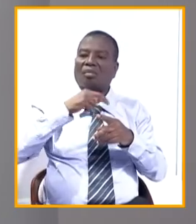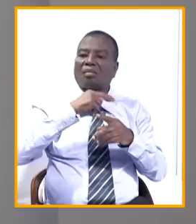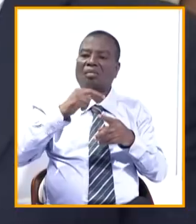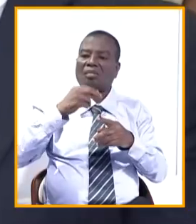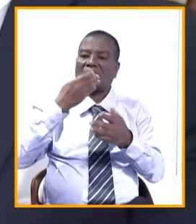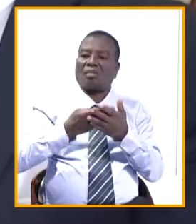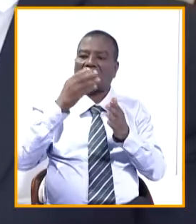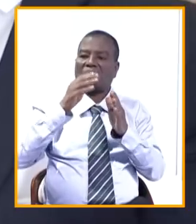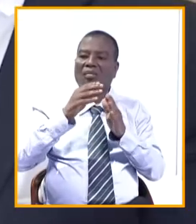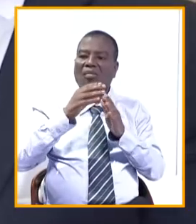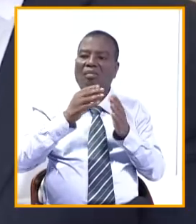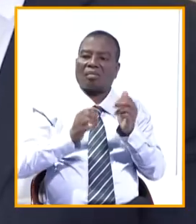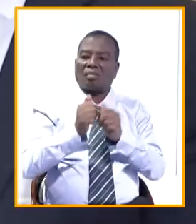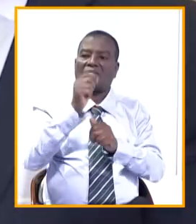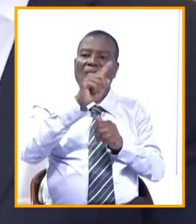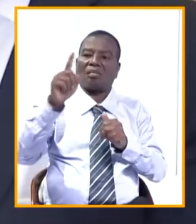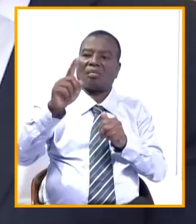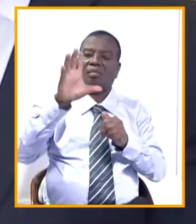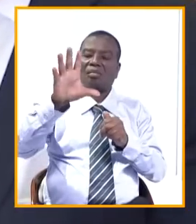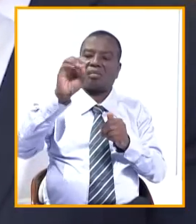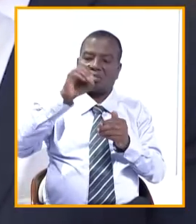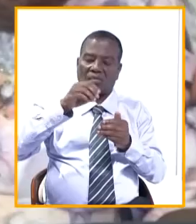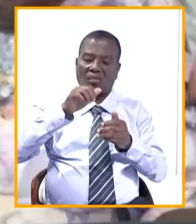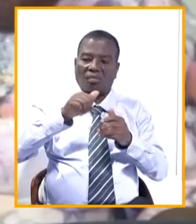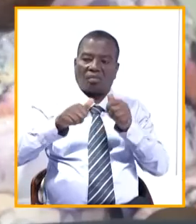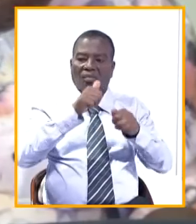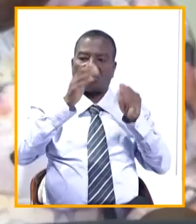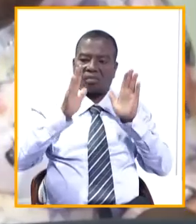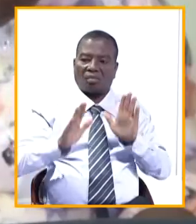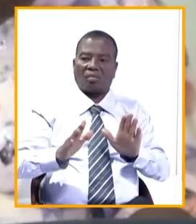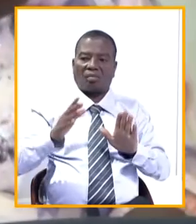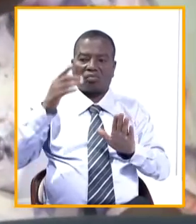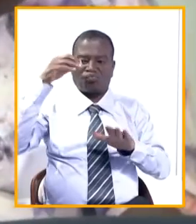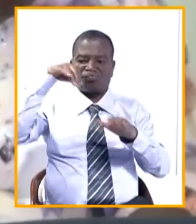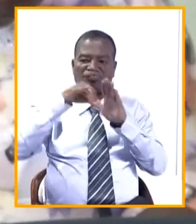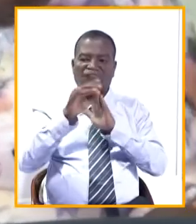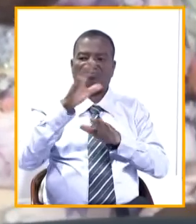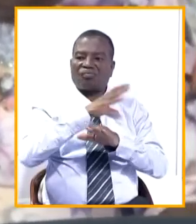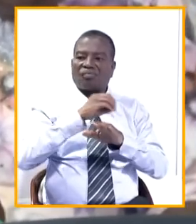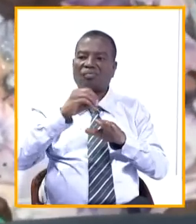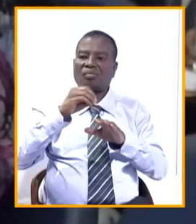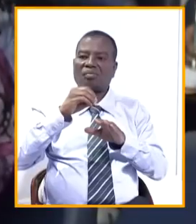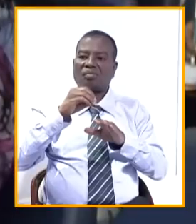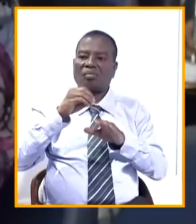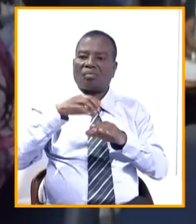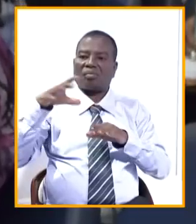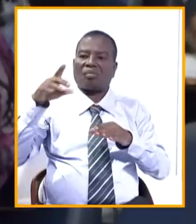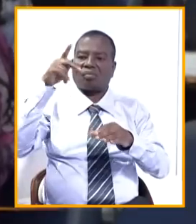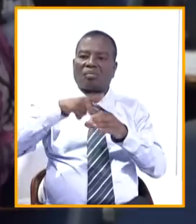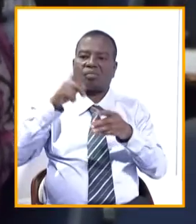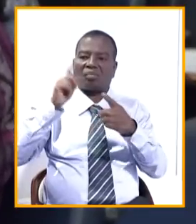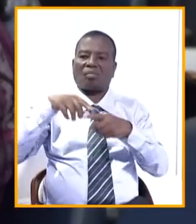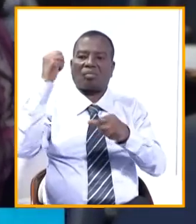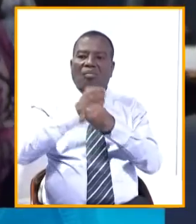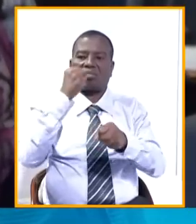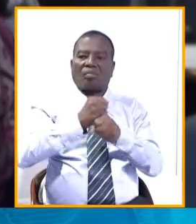être financés. Près de 150 acteurs impliqués dans l'organisation et la gestion du calendrier des conférences et missions ont pris part aux